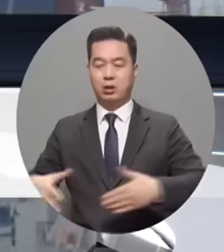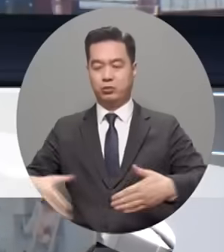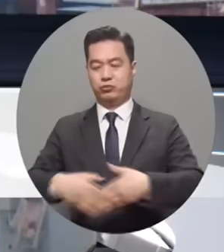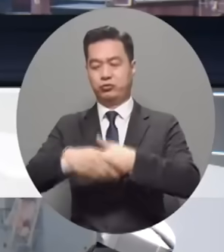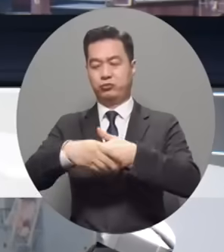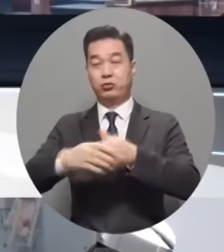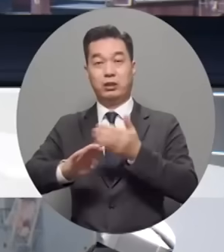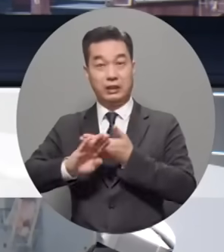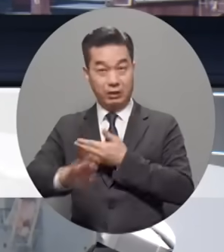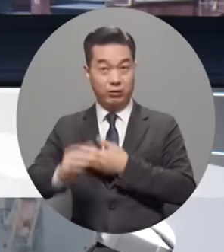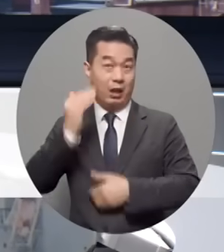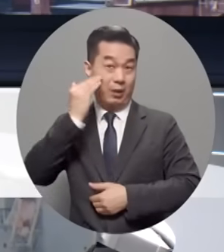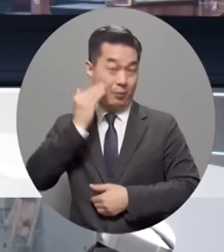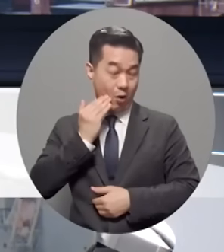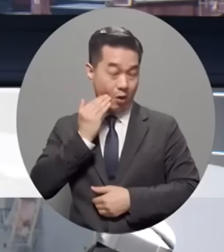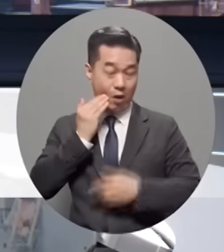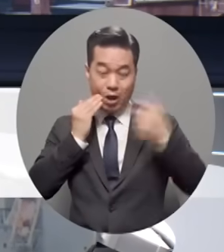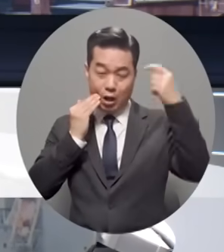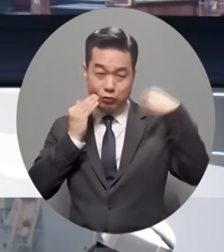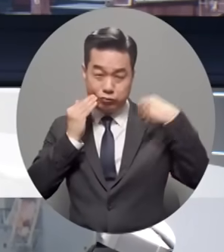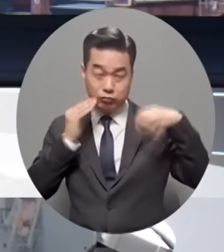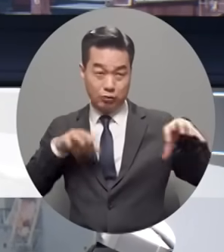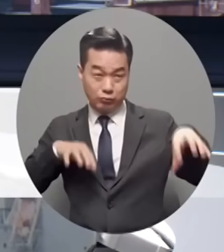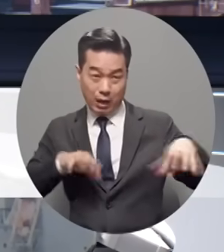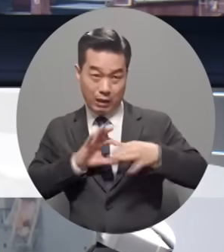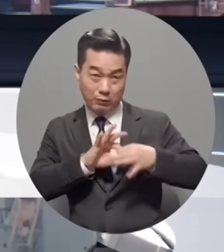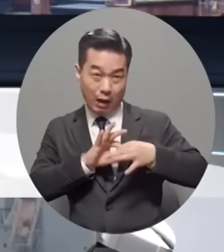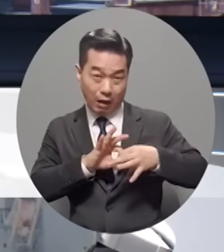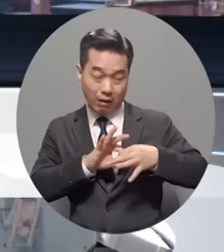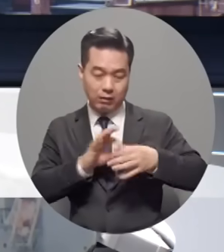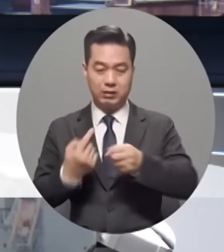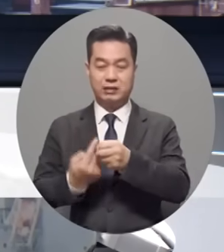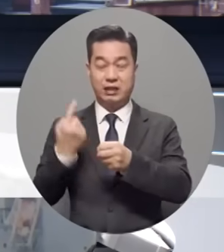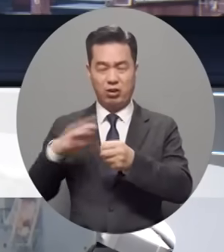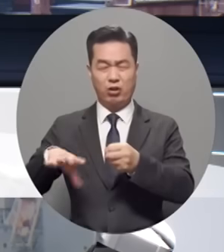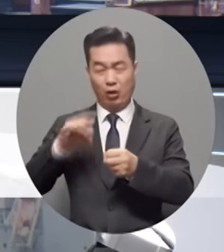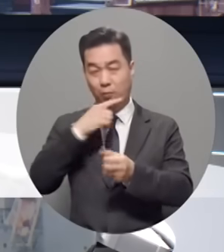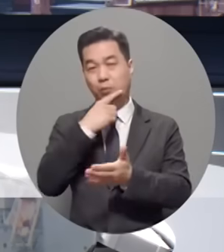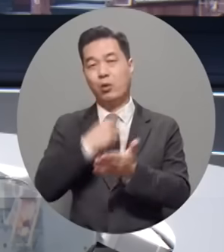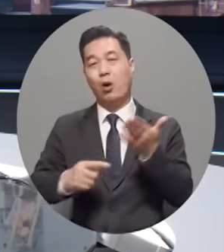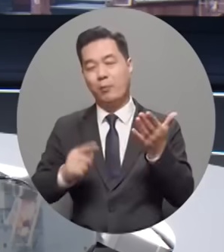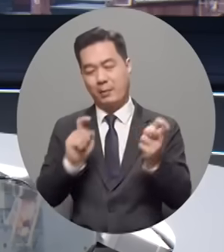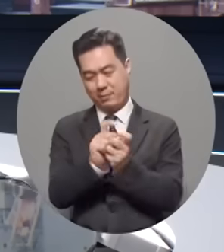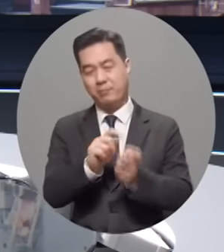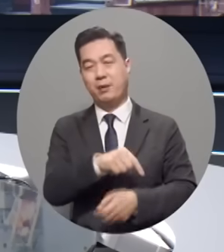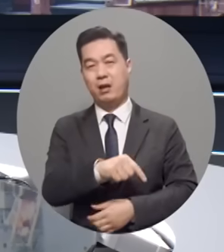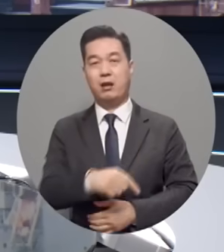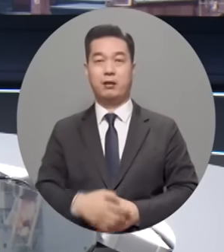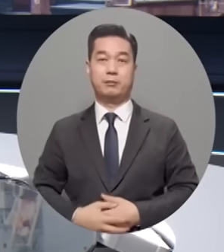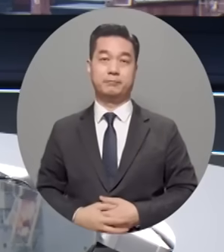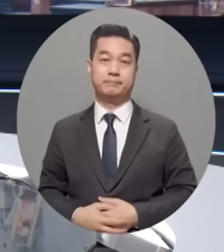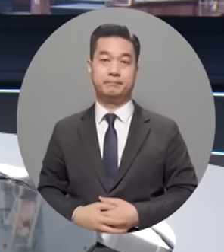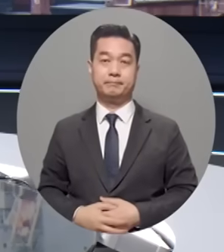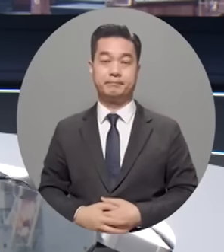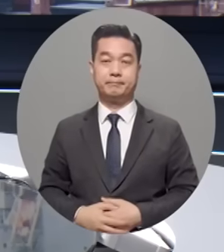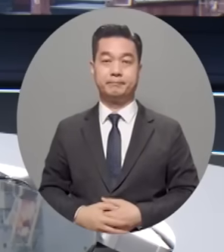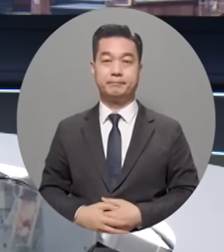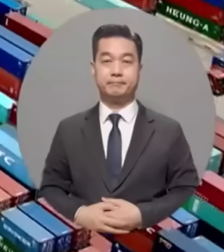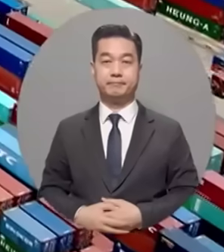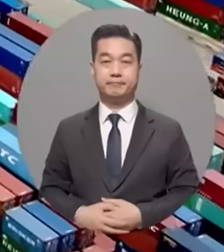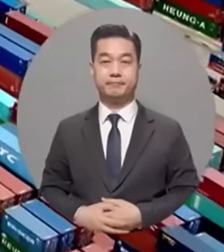흑자를 기록했던 중국과의 교역에서는 지난해 처음으로 적자를 봤습니다. 고재빈 기자가 전하겠습니다.